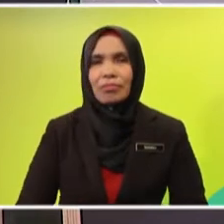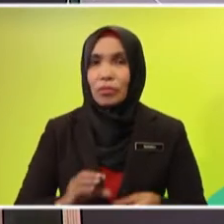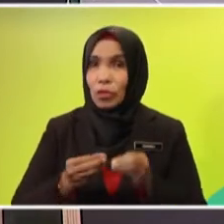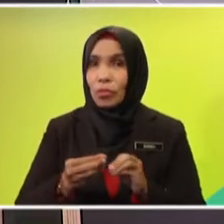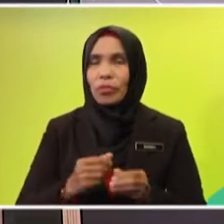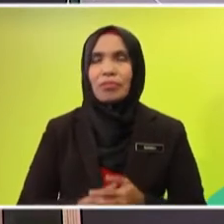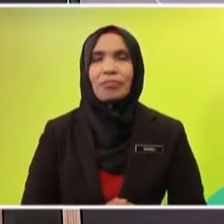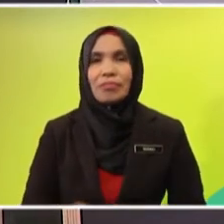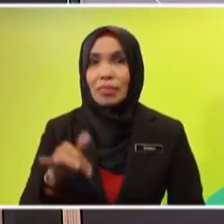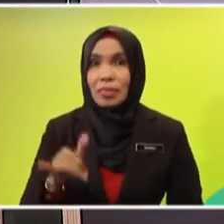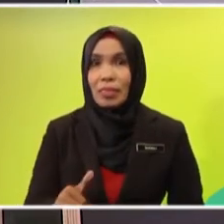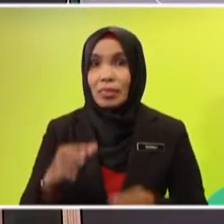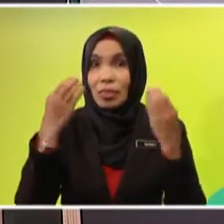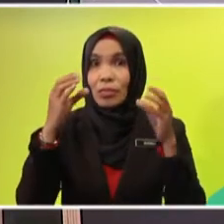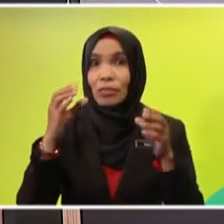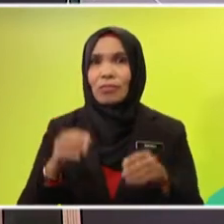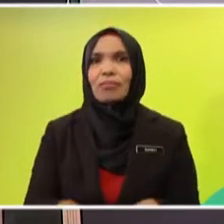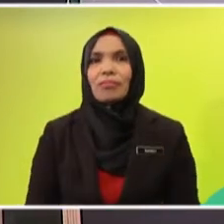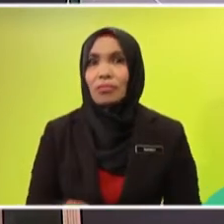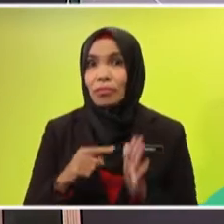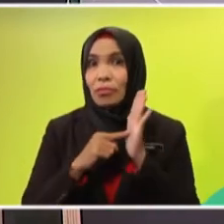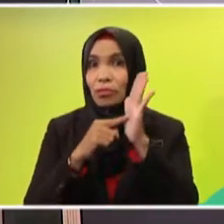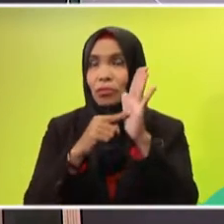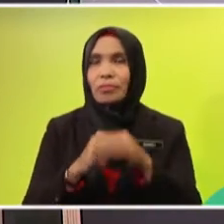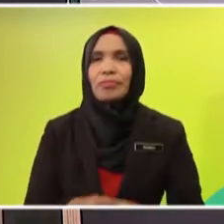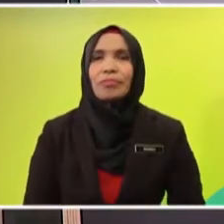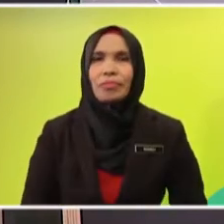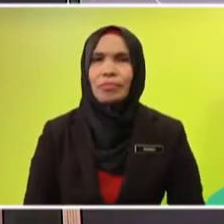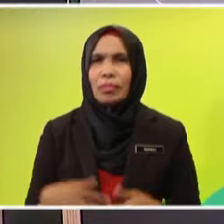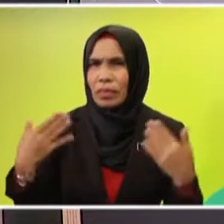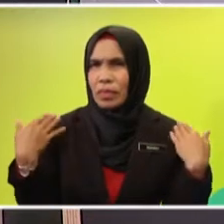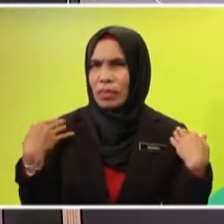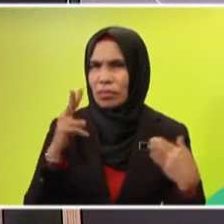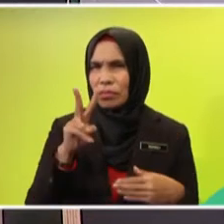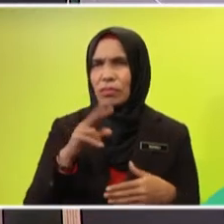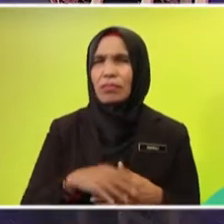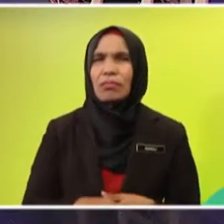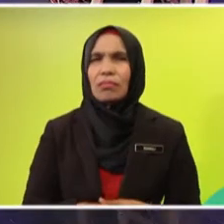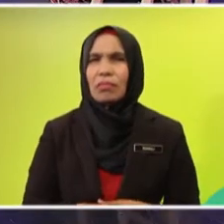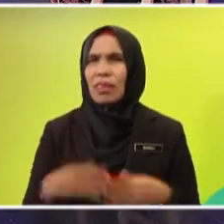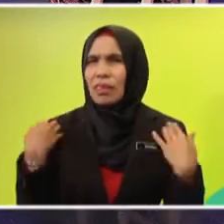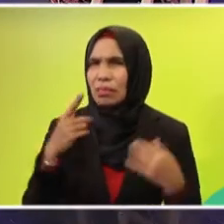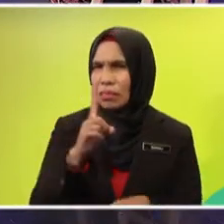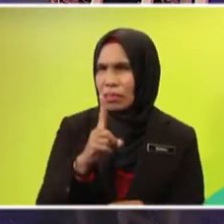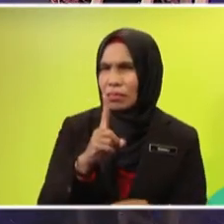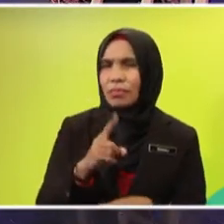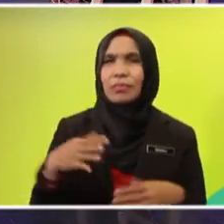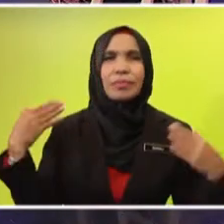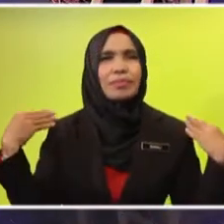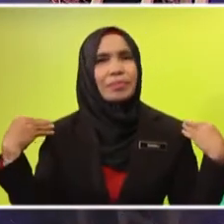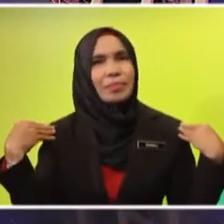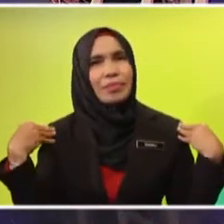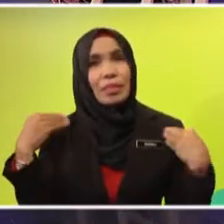tanggal cq62 apakah ini Israel duweke disitu ada nomor satu dan juga ada